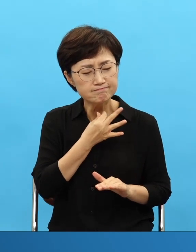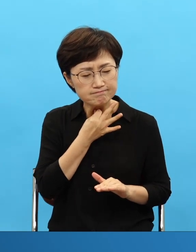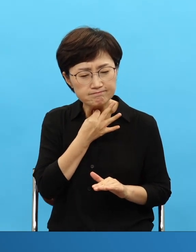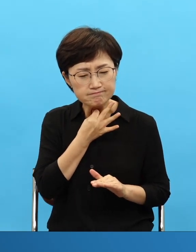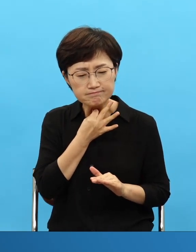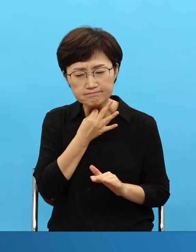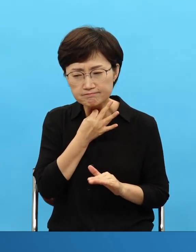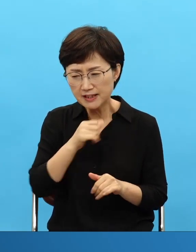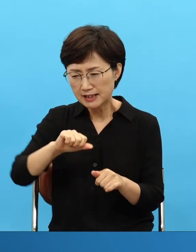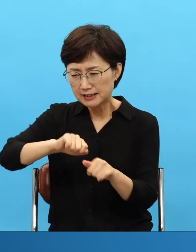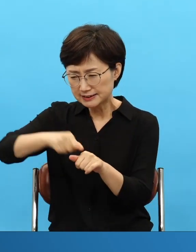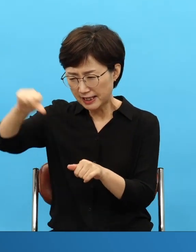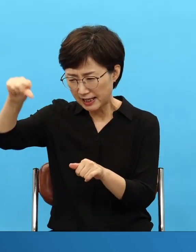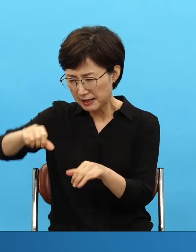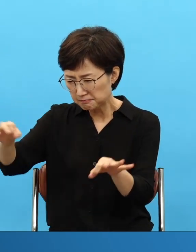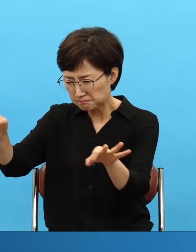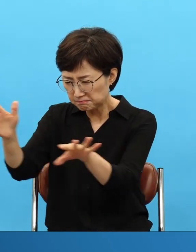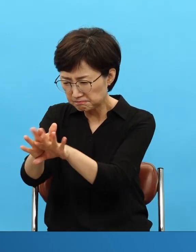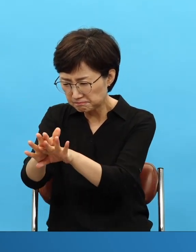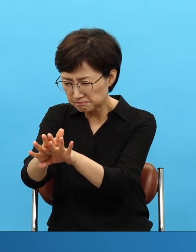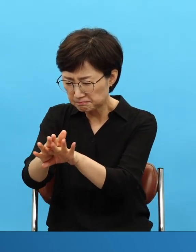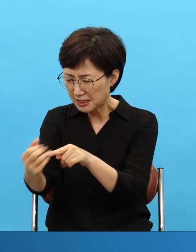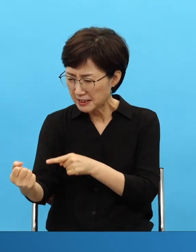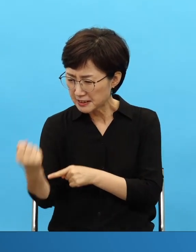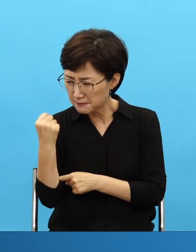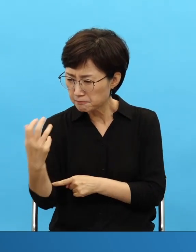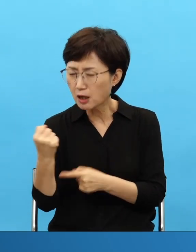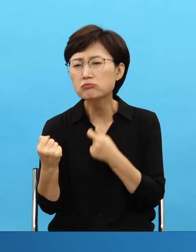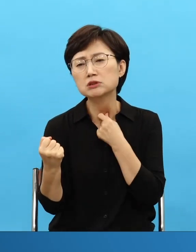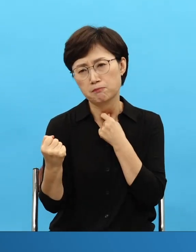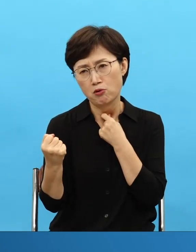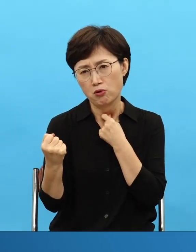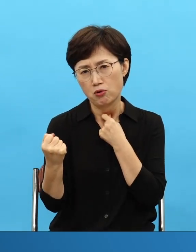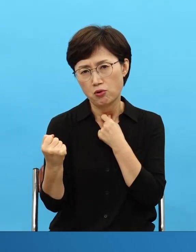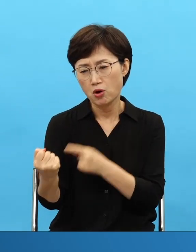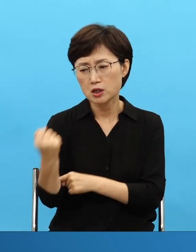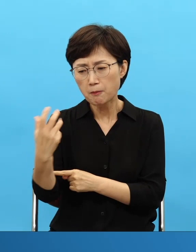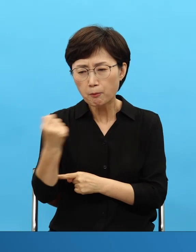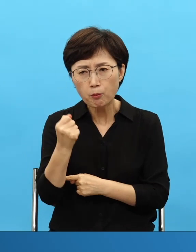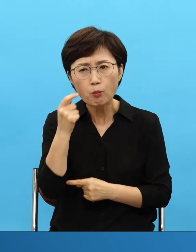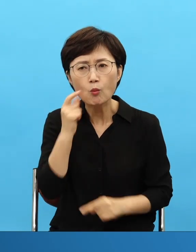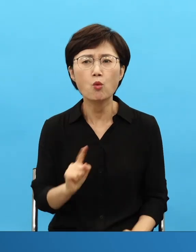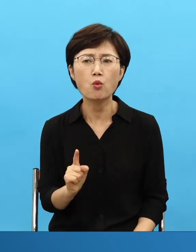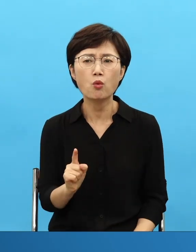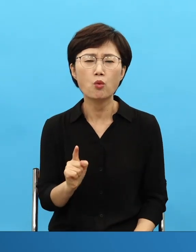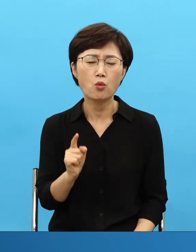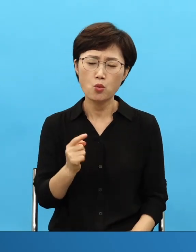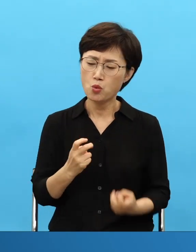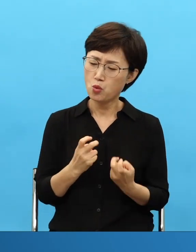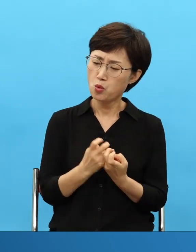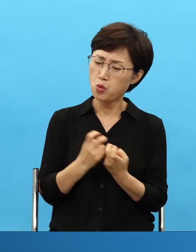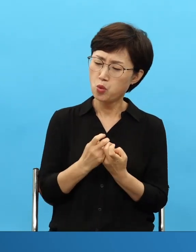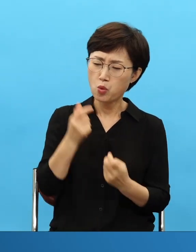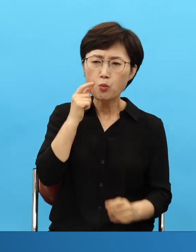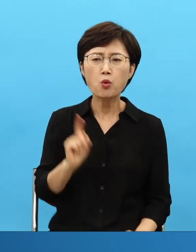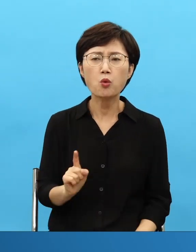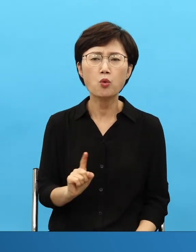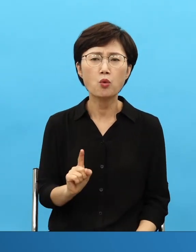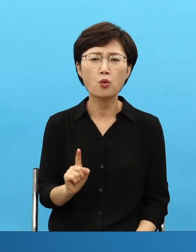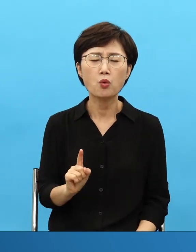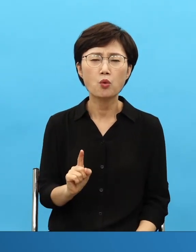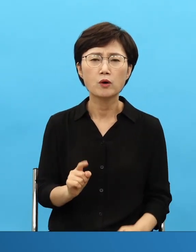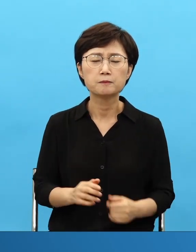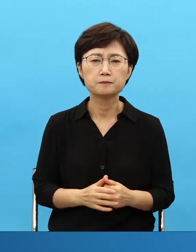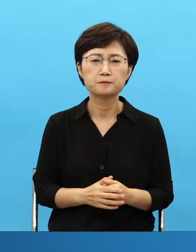무너뜨리는 이 힘을 어떻게 얻을 것이냐? Then how is it that we can gain the strength by which we can have